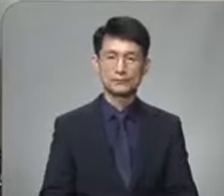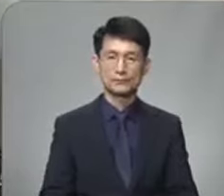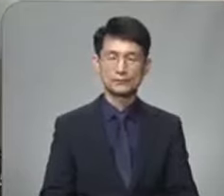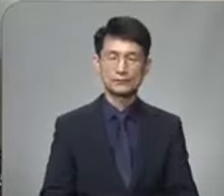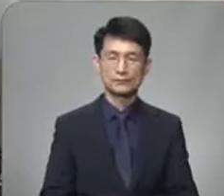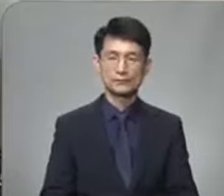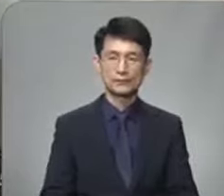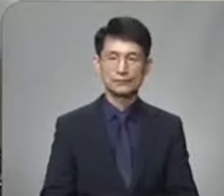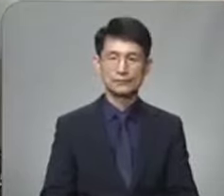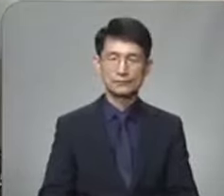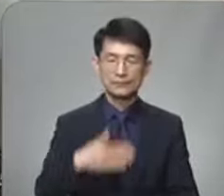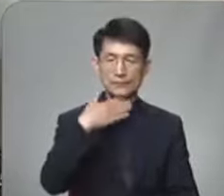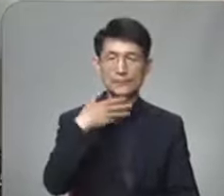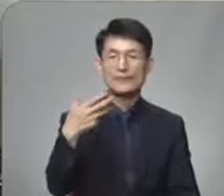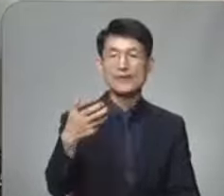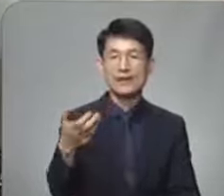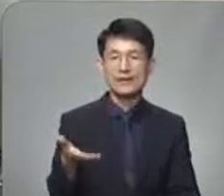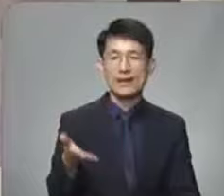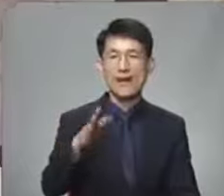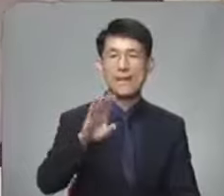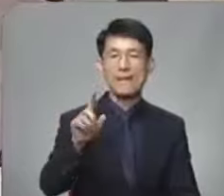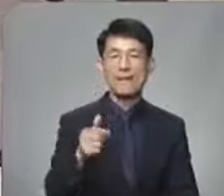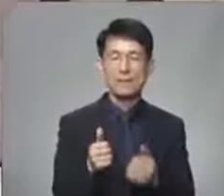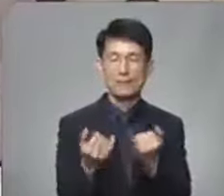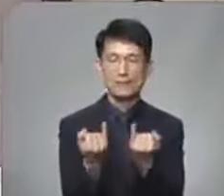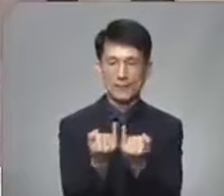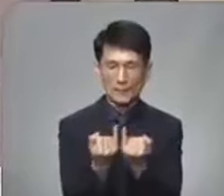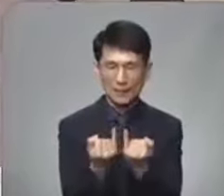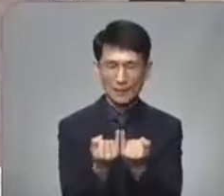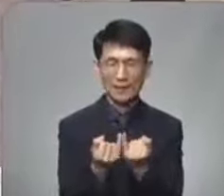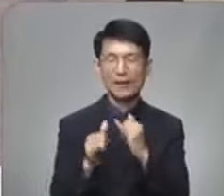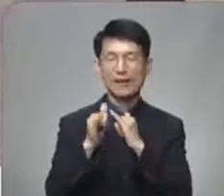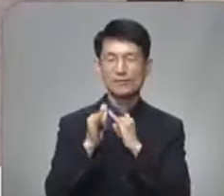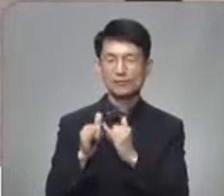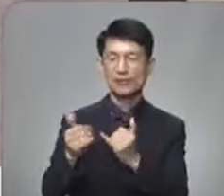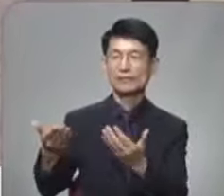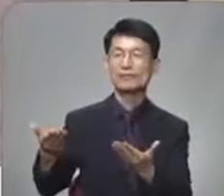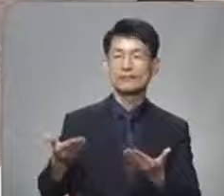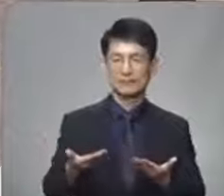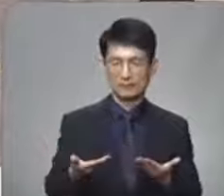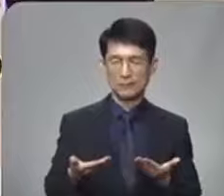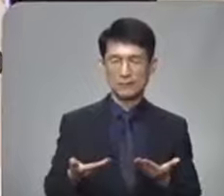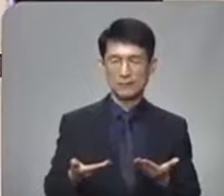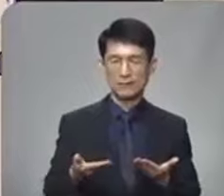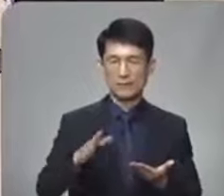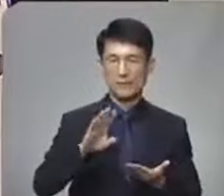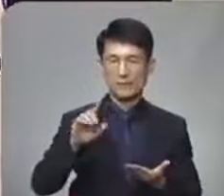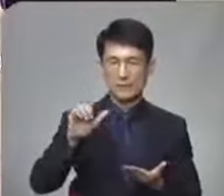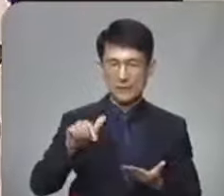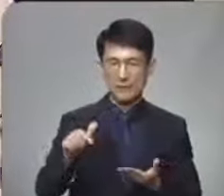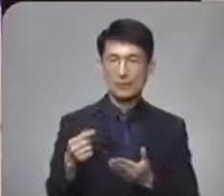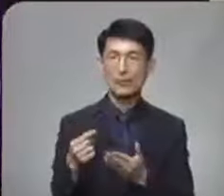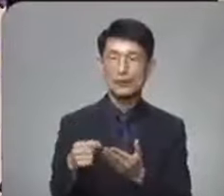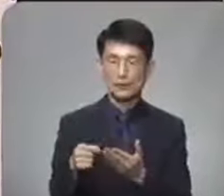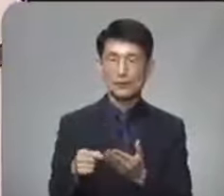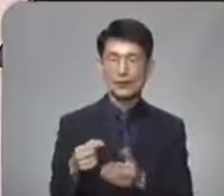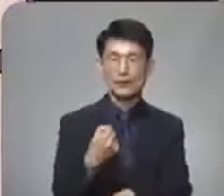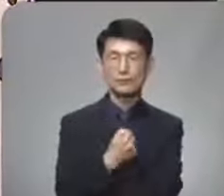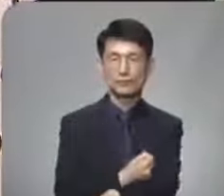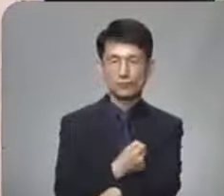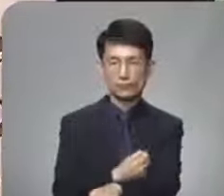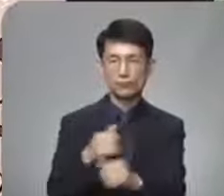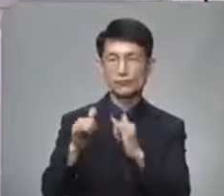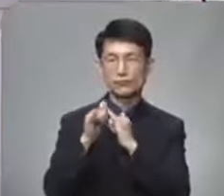장 순의 할머니 박복성 씨가 증을 받아듭니다 대통 군에게 수여된 무성화